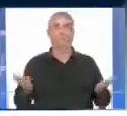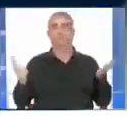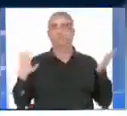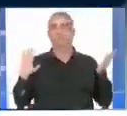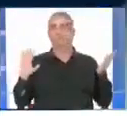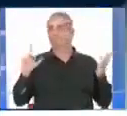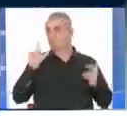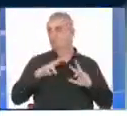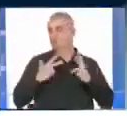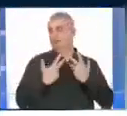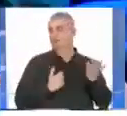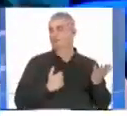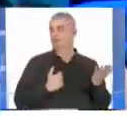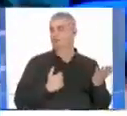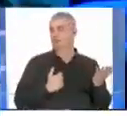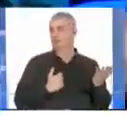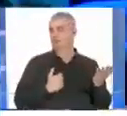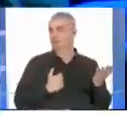עכשיו זה איש ציבור.